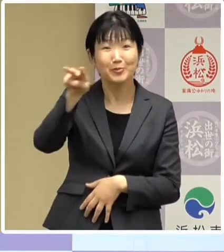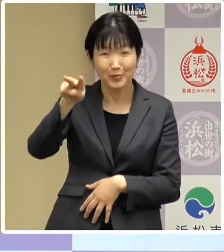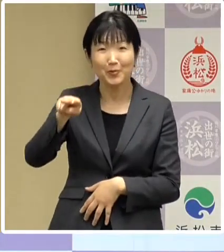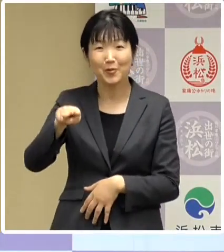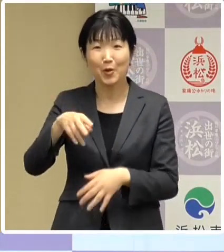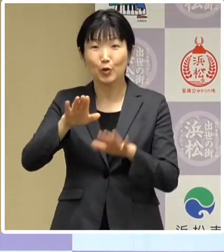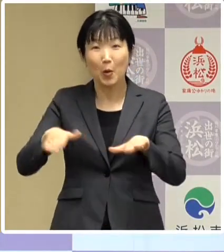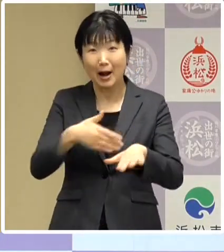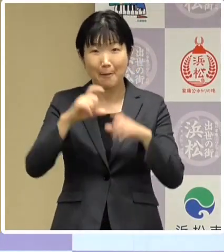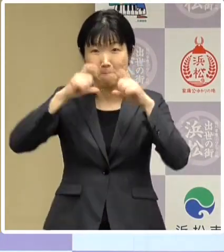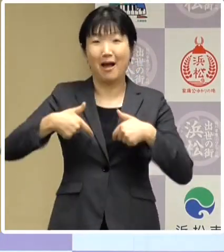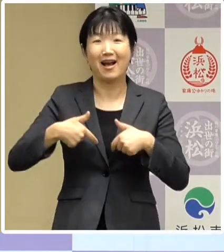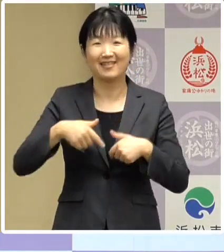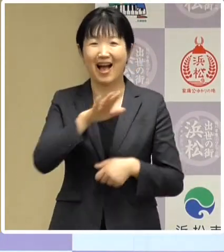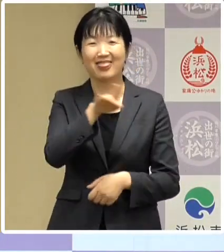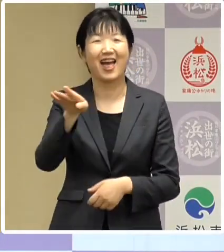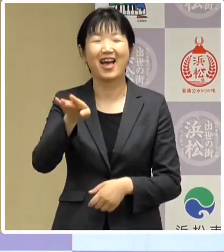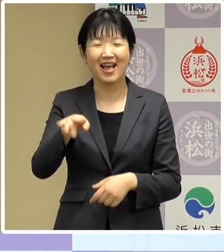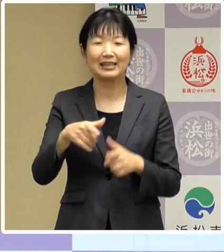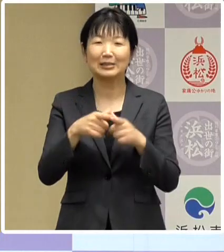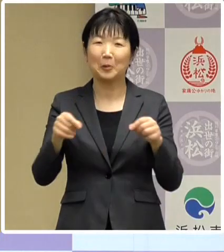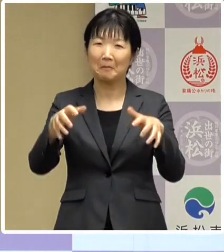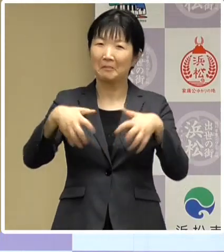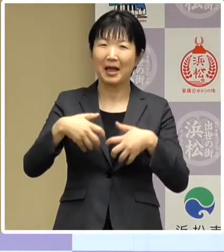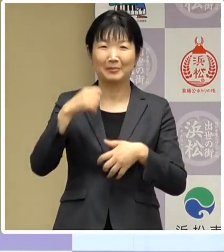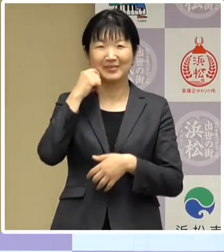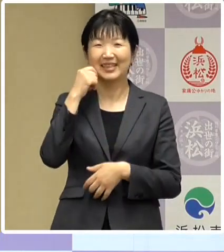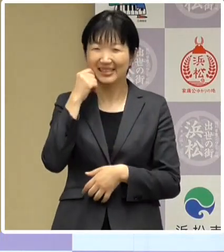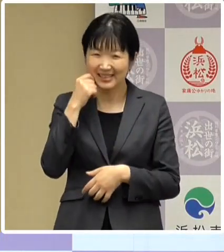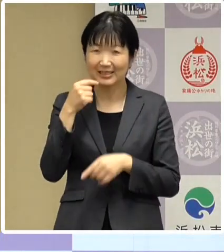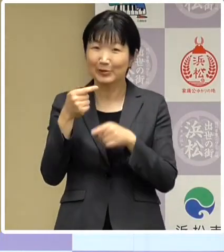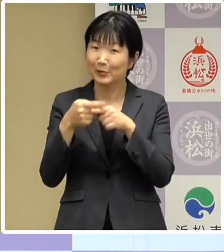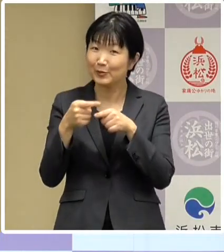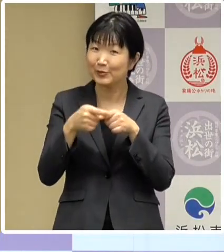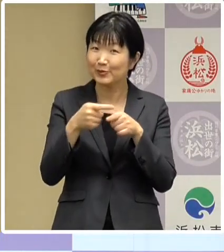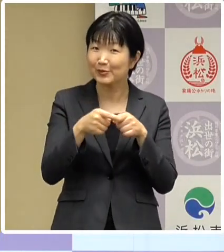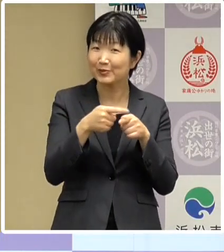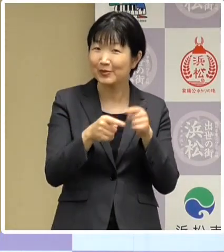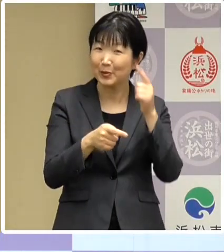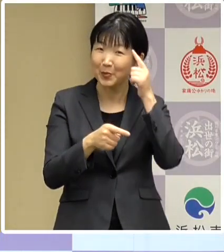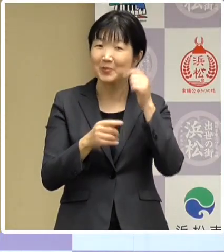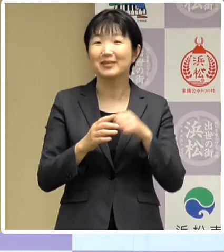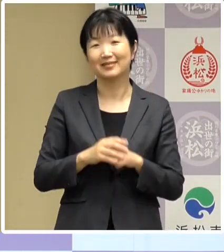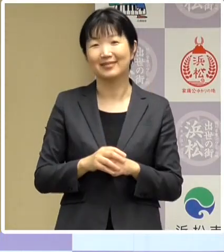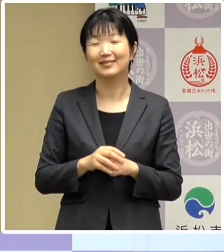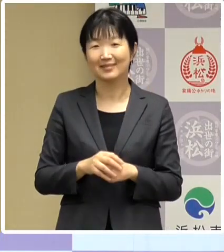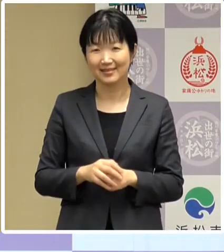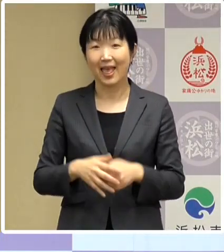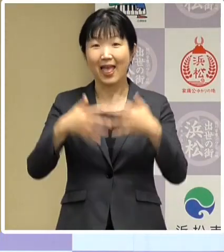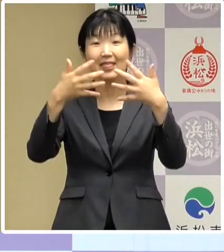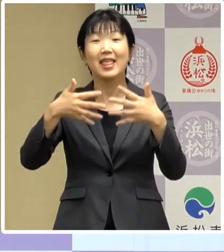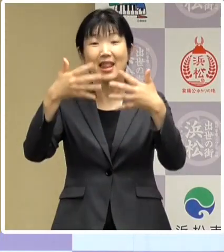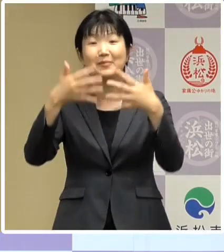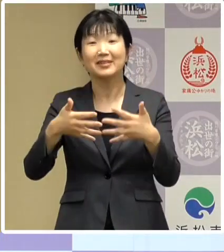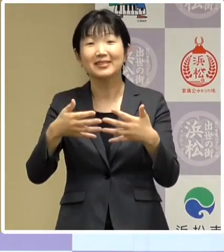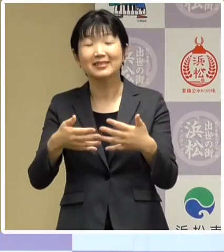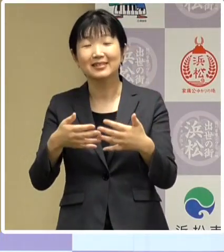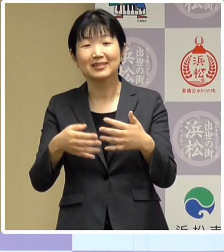う一緒でマスクを取れるという状況が必ず4倍にならないんで、 まあ、よくあのテレビのインタビュー等で